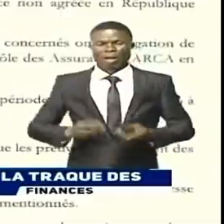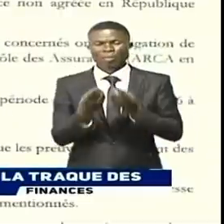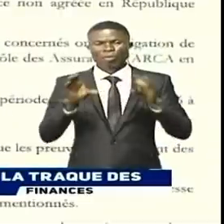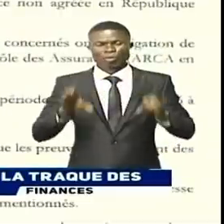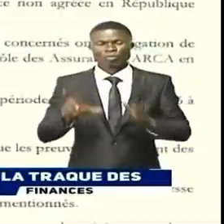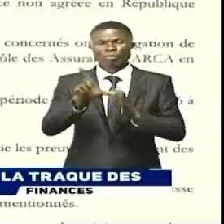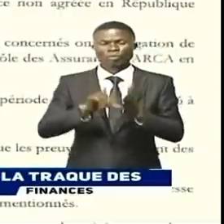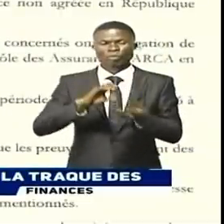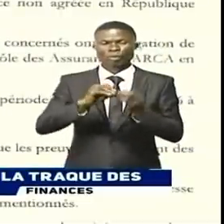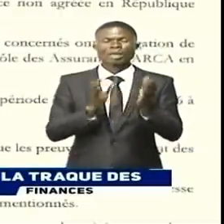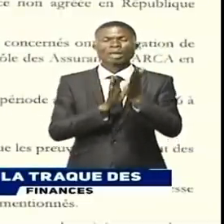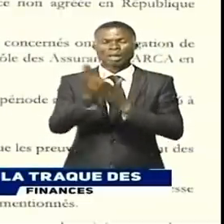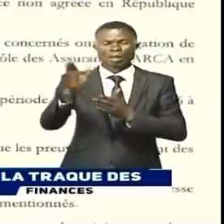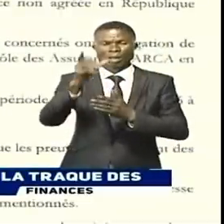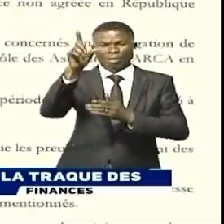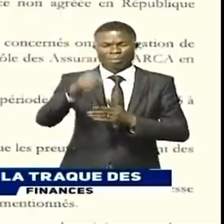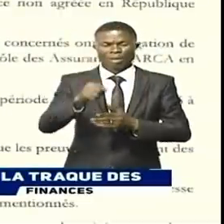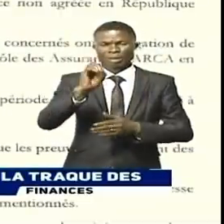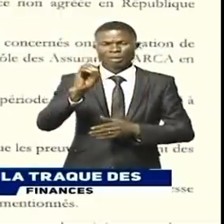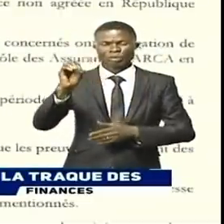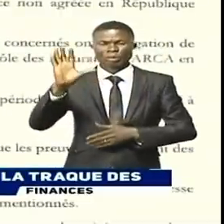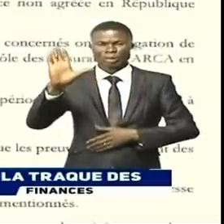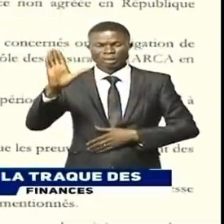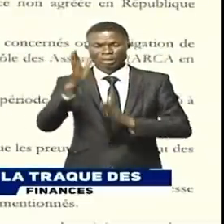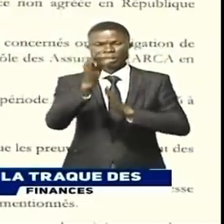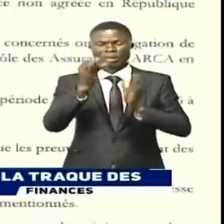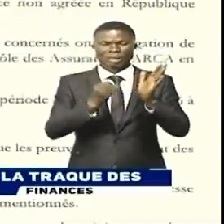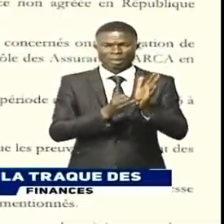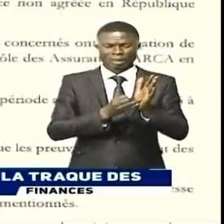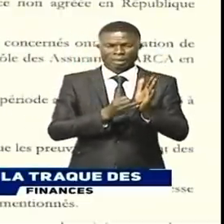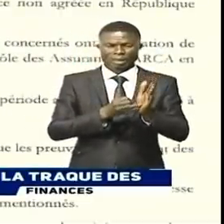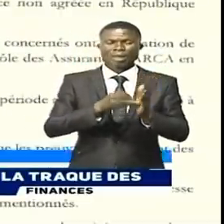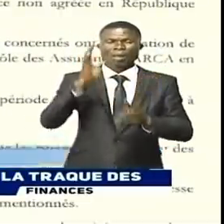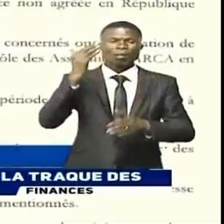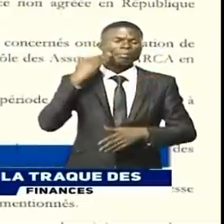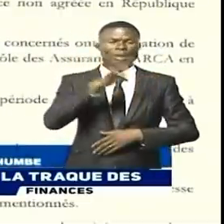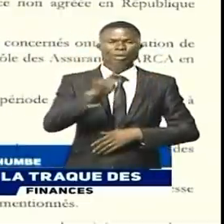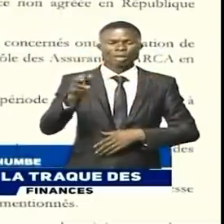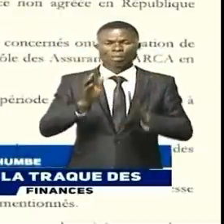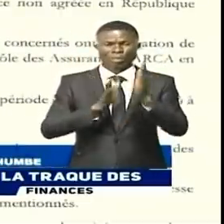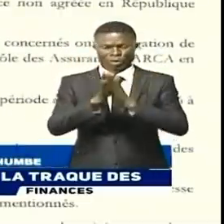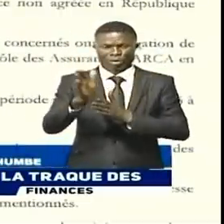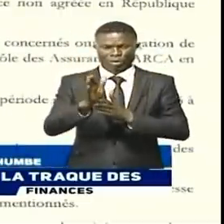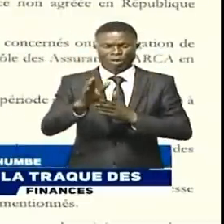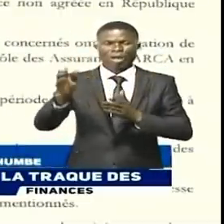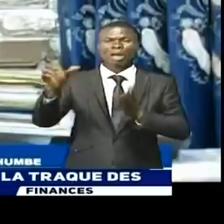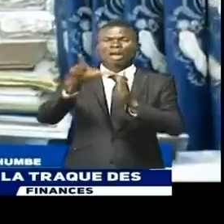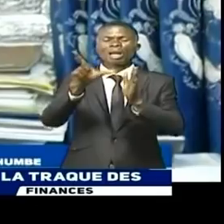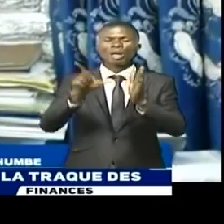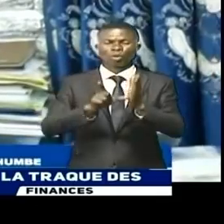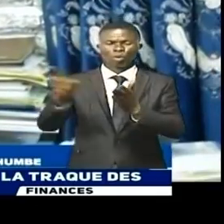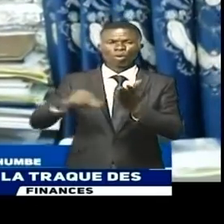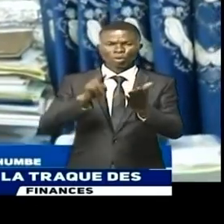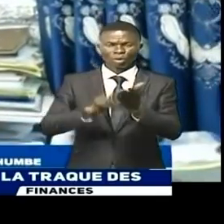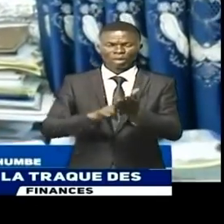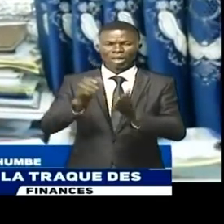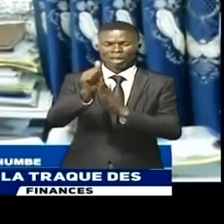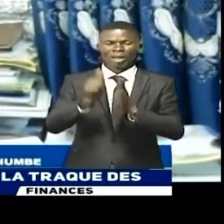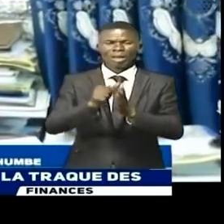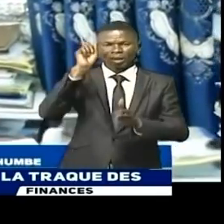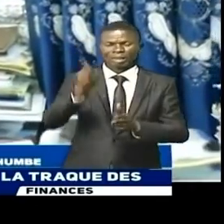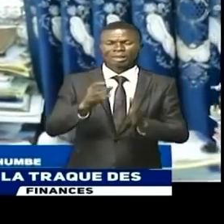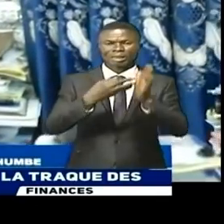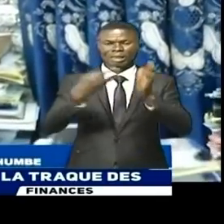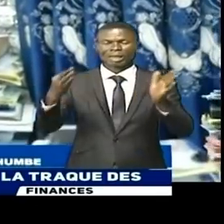loi numéro 15 bars 0,05 du 17 mai 2015 portant code des assurances en son article 2 190